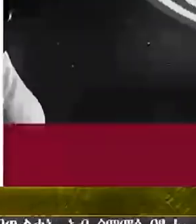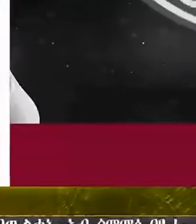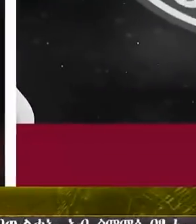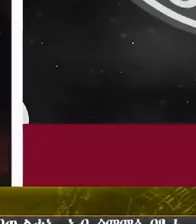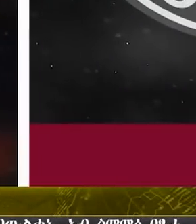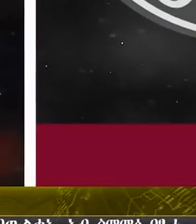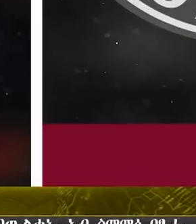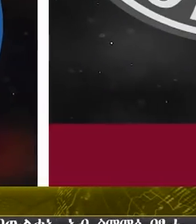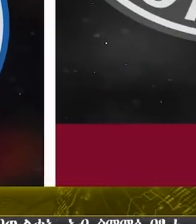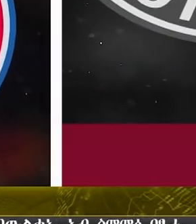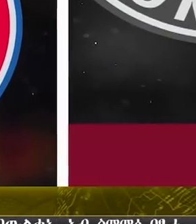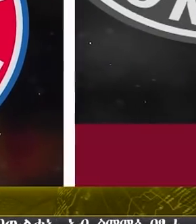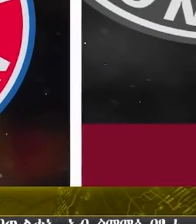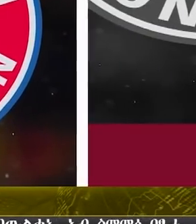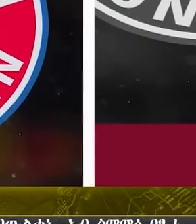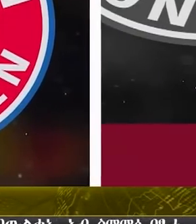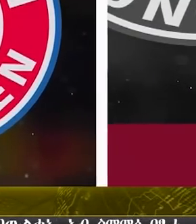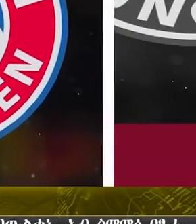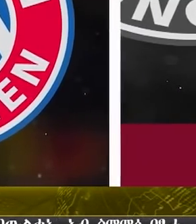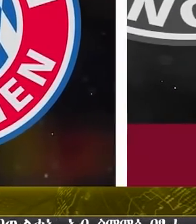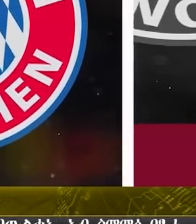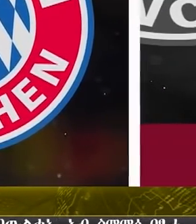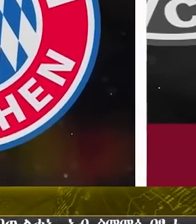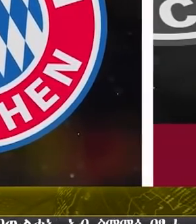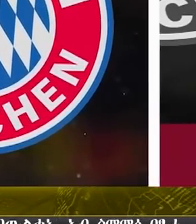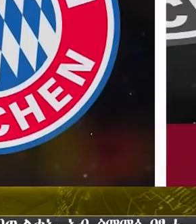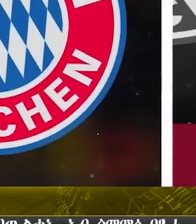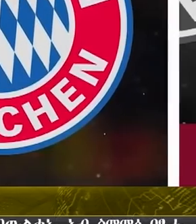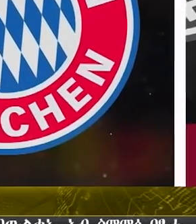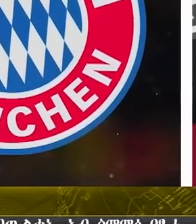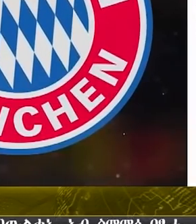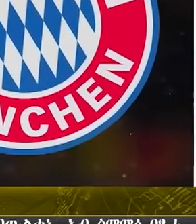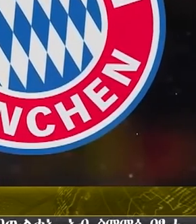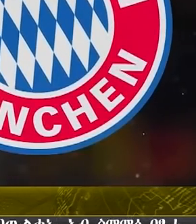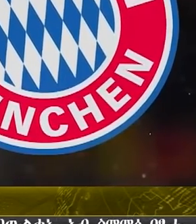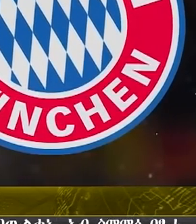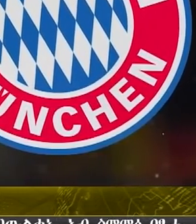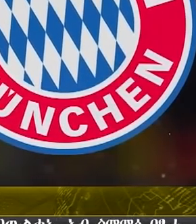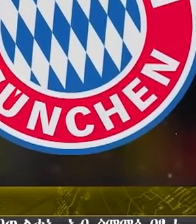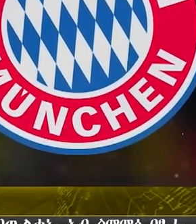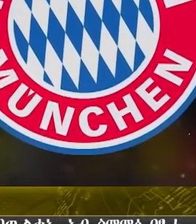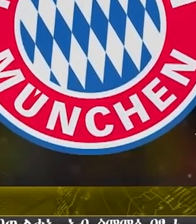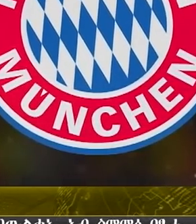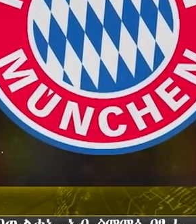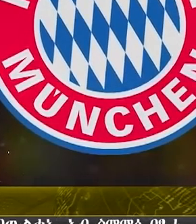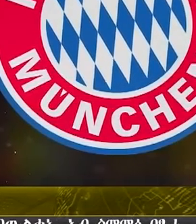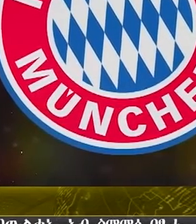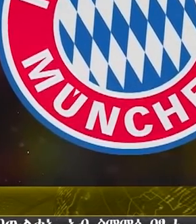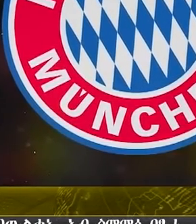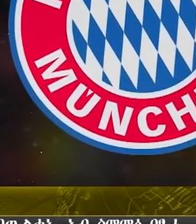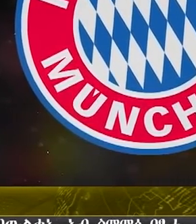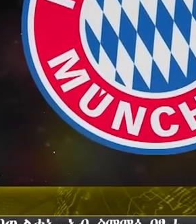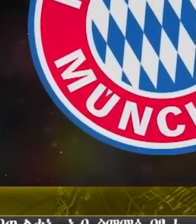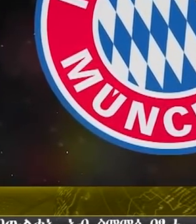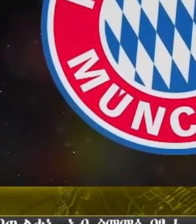کانت ترای گانتا بر من خجن زجده سایت مسلن قدرس ابزم قرب آوانت وشن تصاوت و علم کن نوحن حدش تصاوت